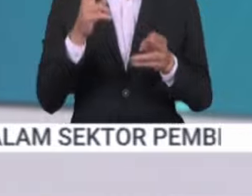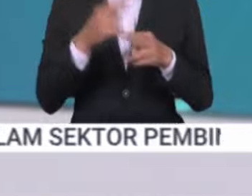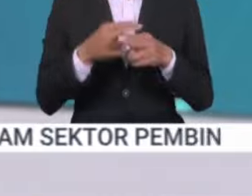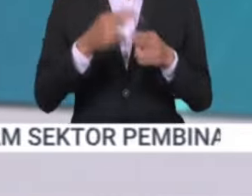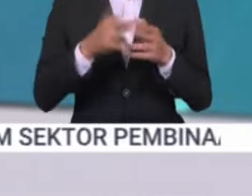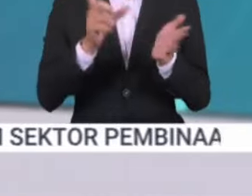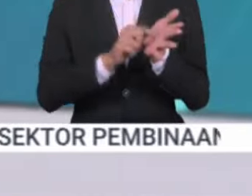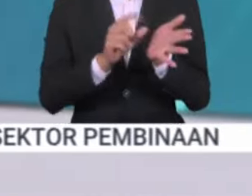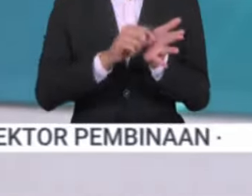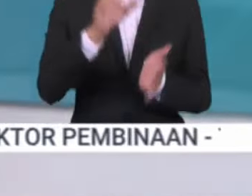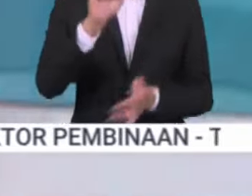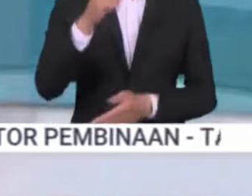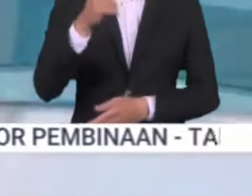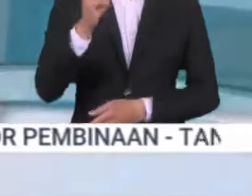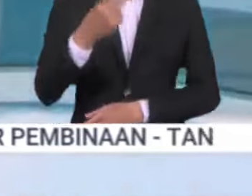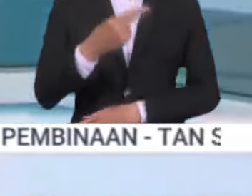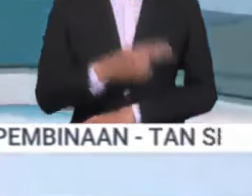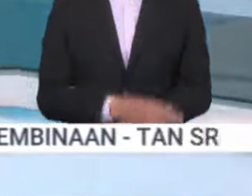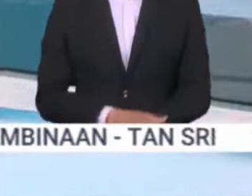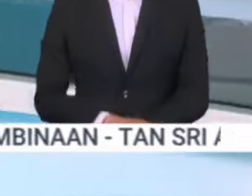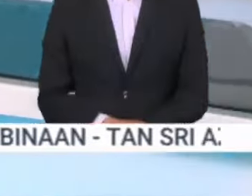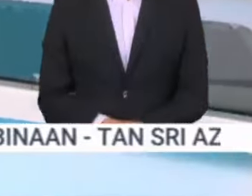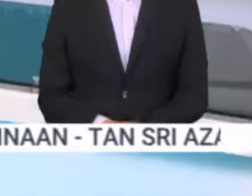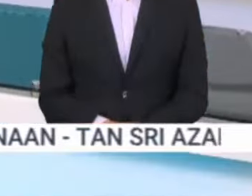Shah. Suaran.